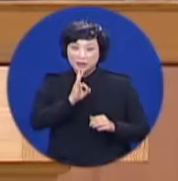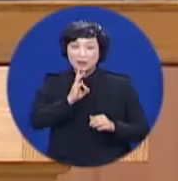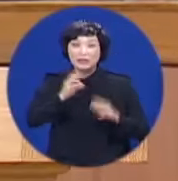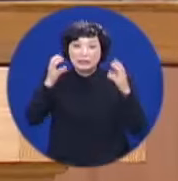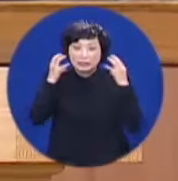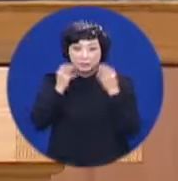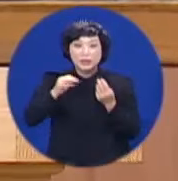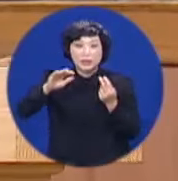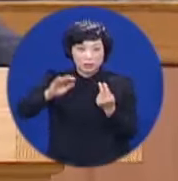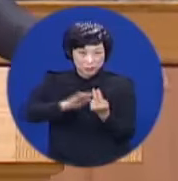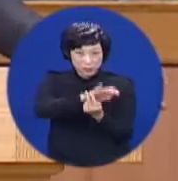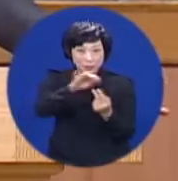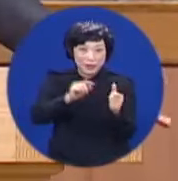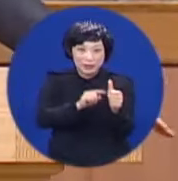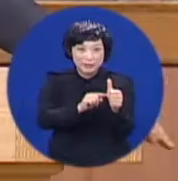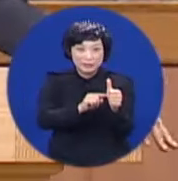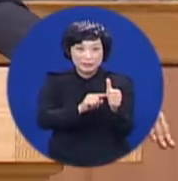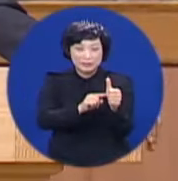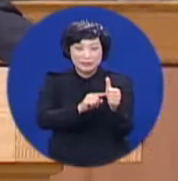회개하라